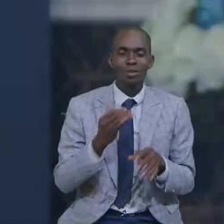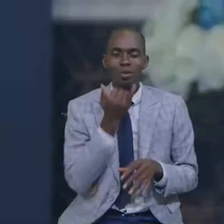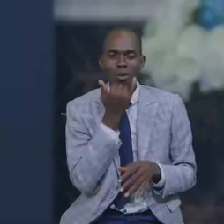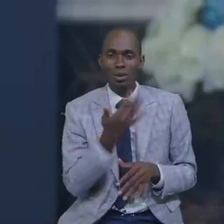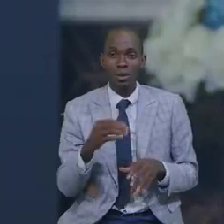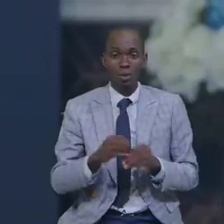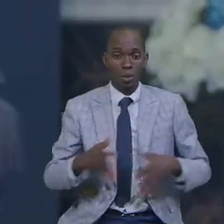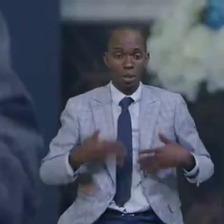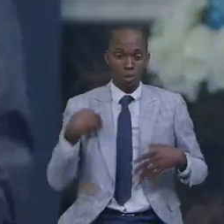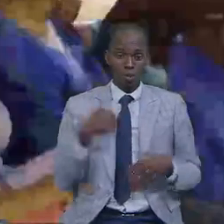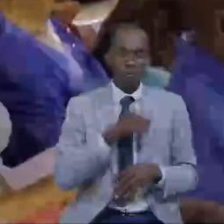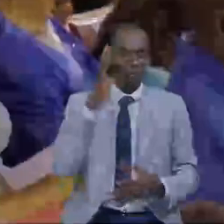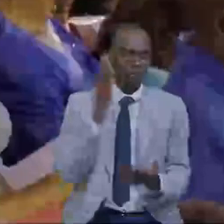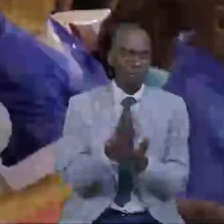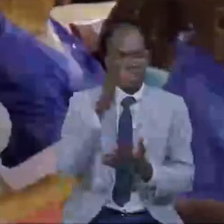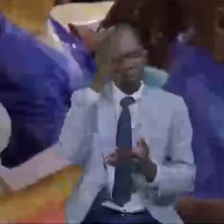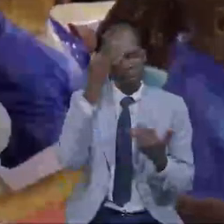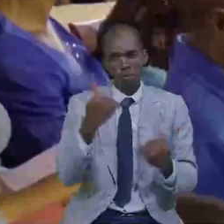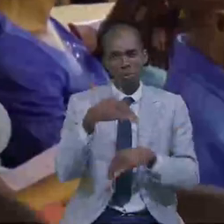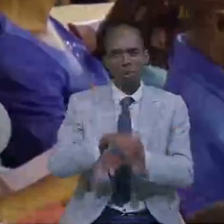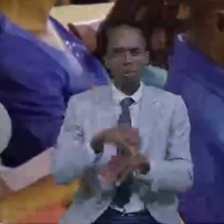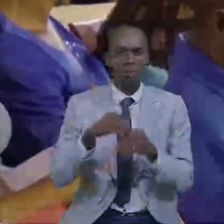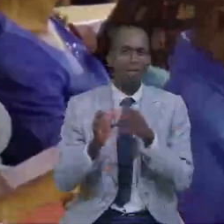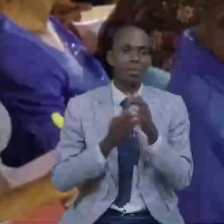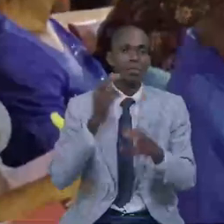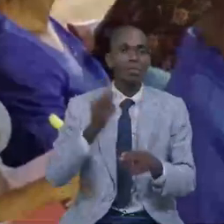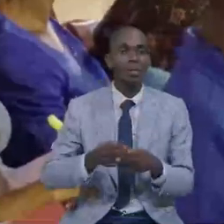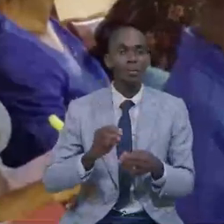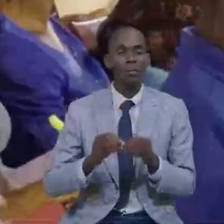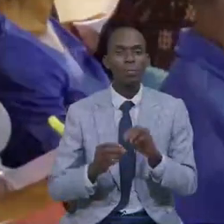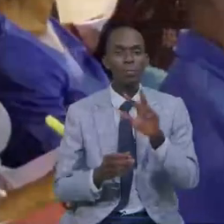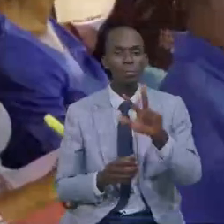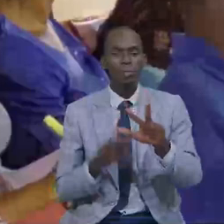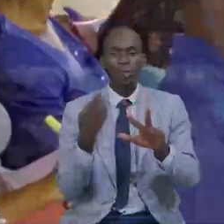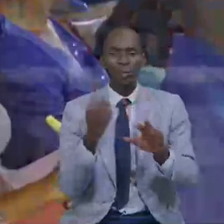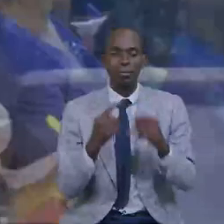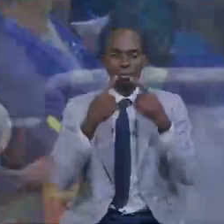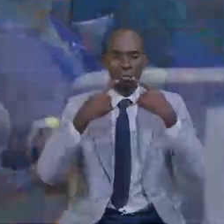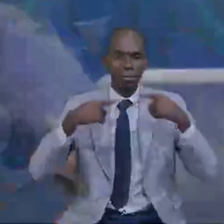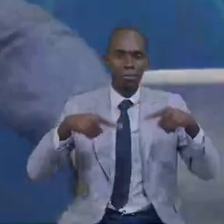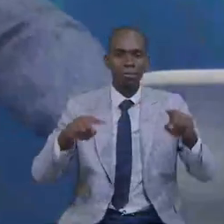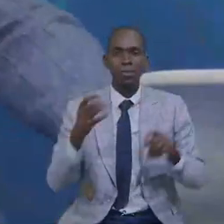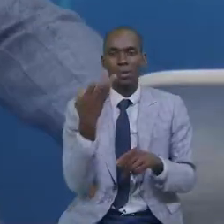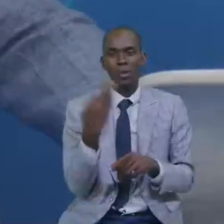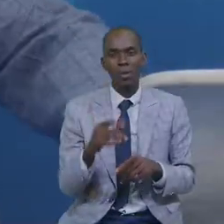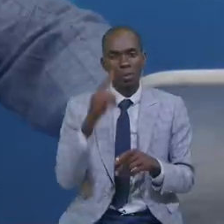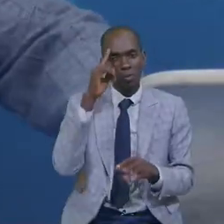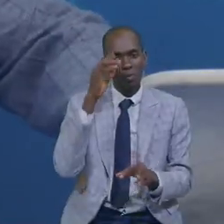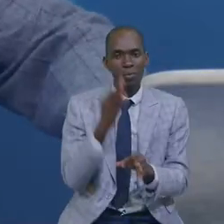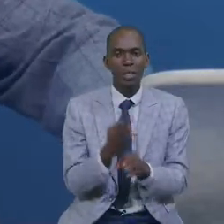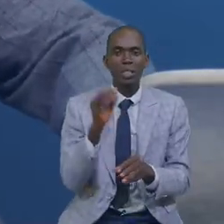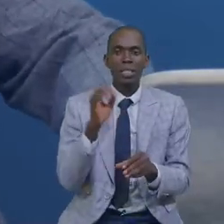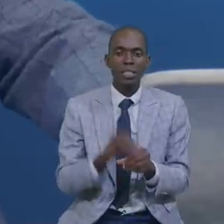ces mauvais jeux dans ta vie nous allons l'arrêter ce soir de ta vie troisièmement donc la déclaration de